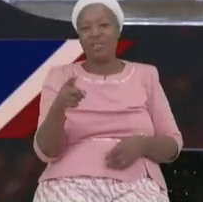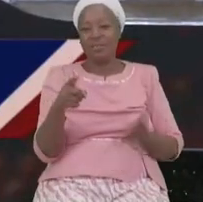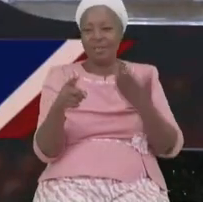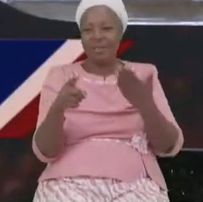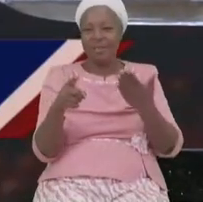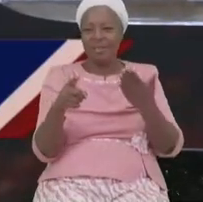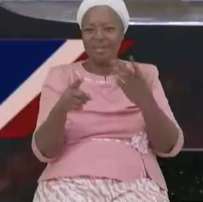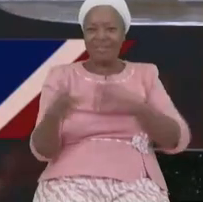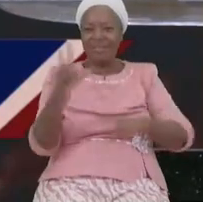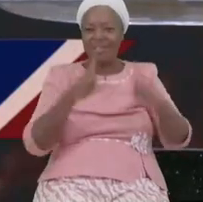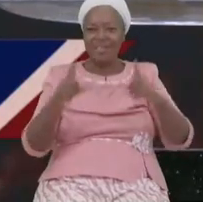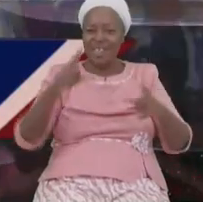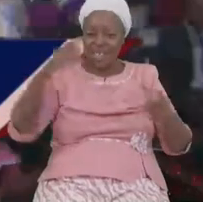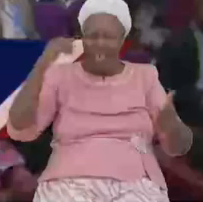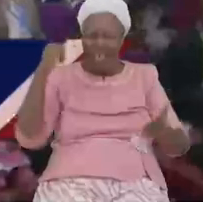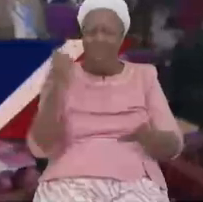Amen.